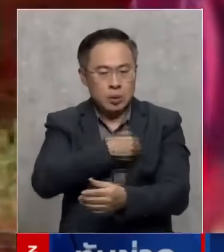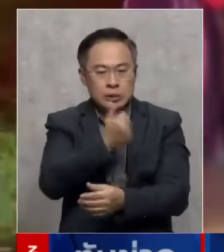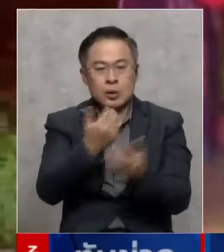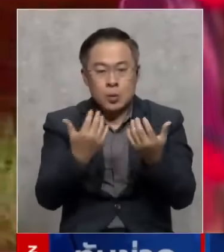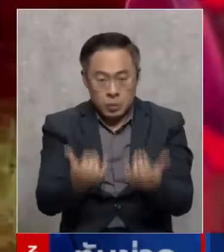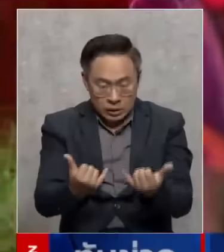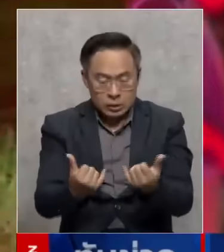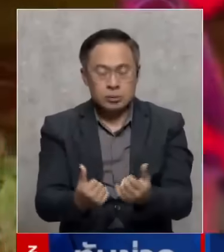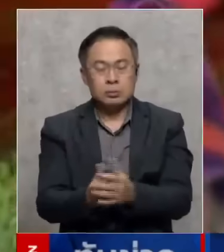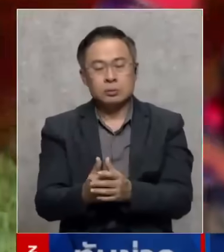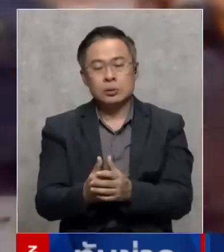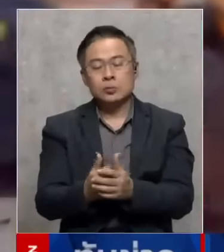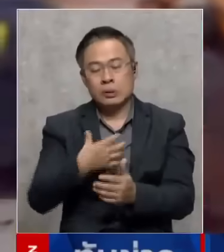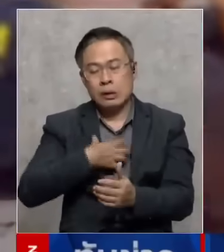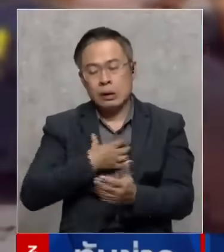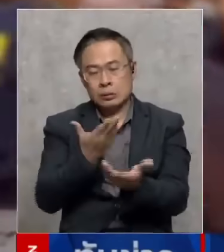ในที่สุดค่ะ